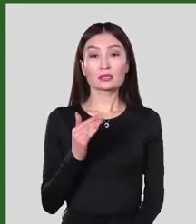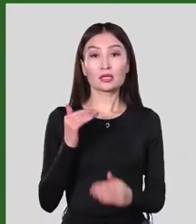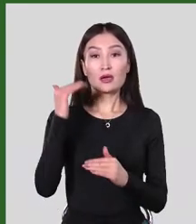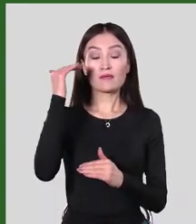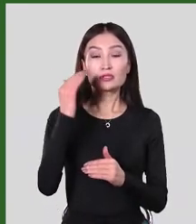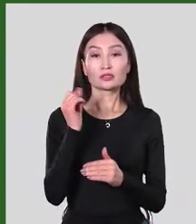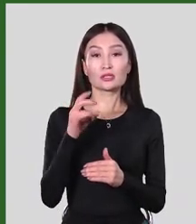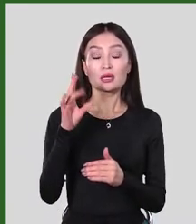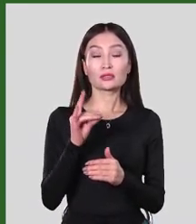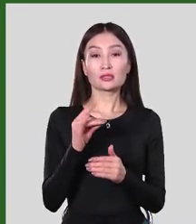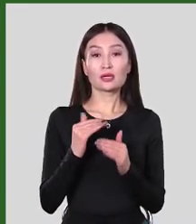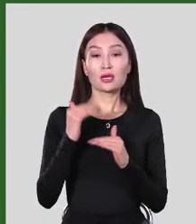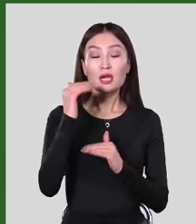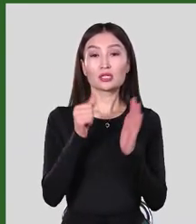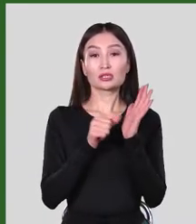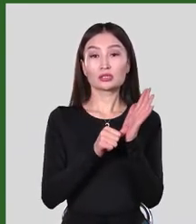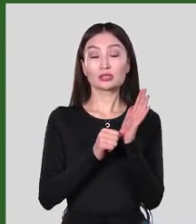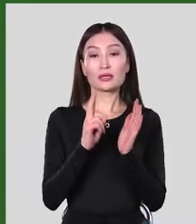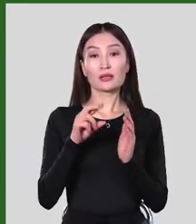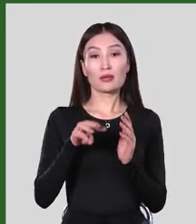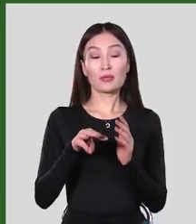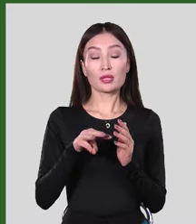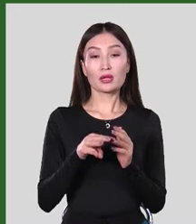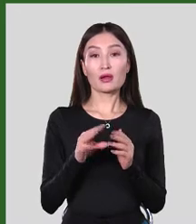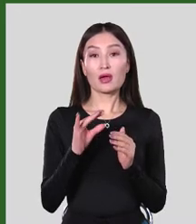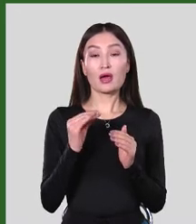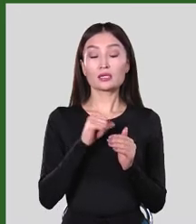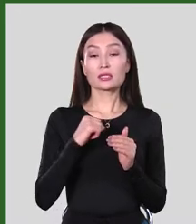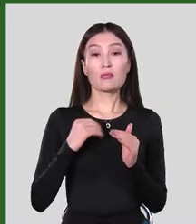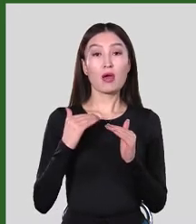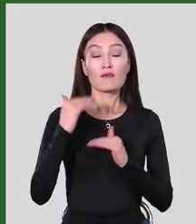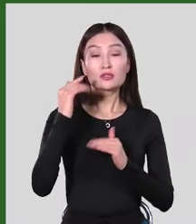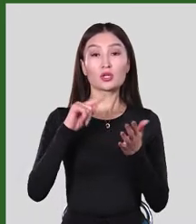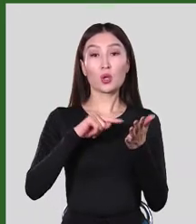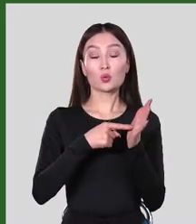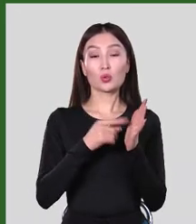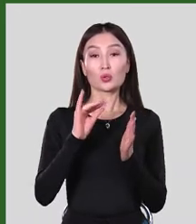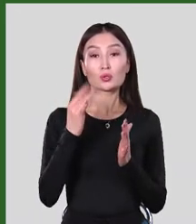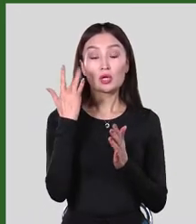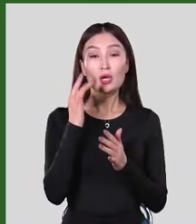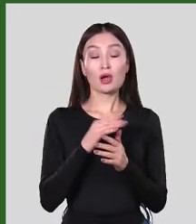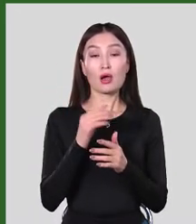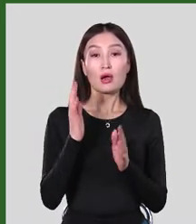в Андах превышает 6 километров, а высшая точка Южной Америки – гора